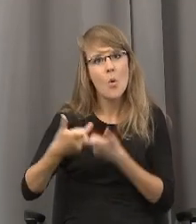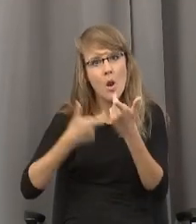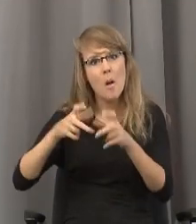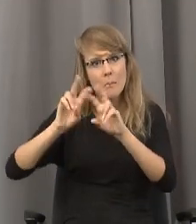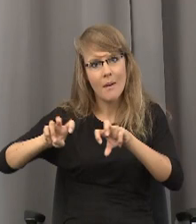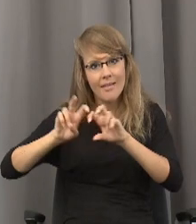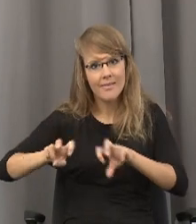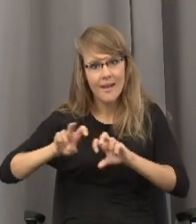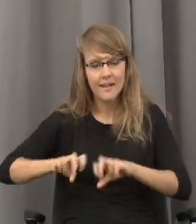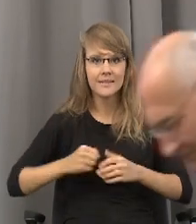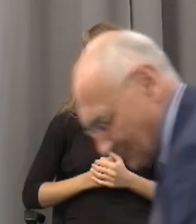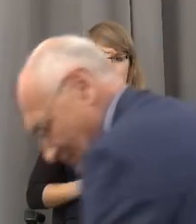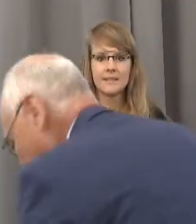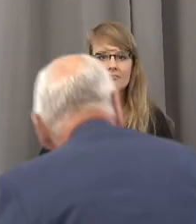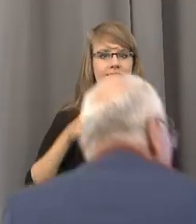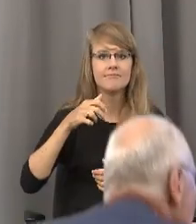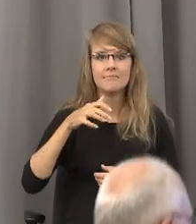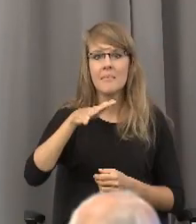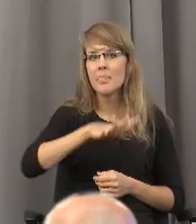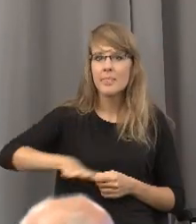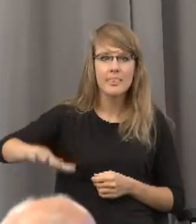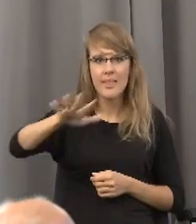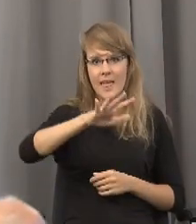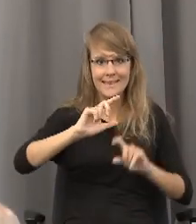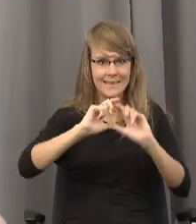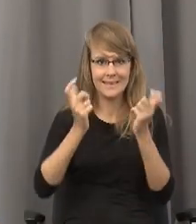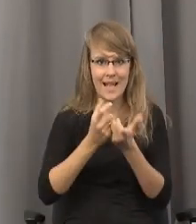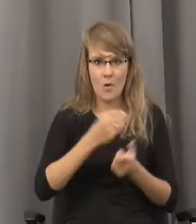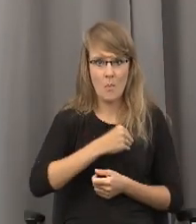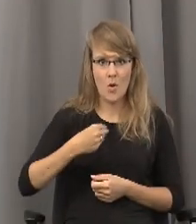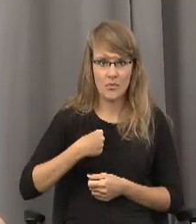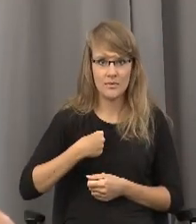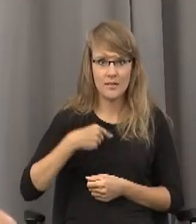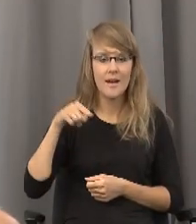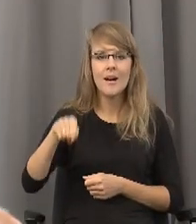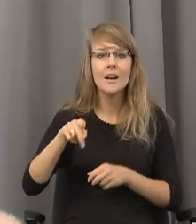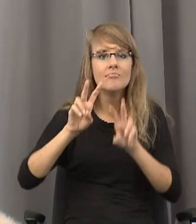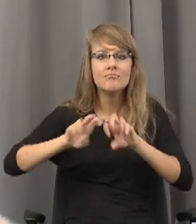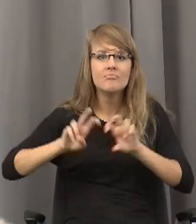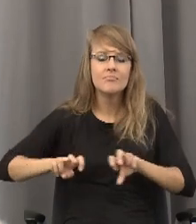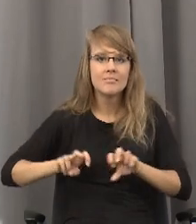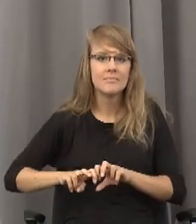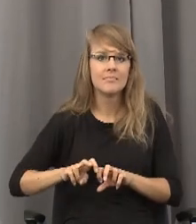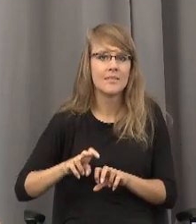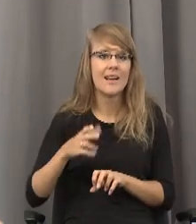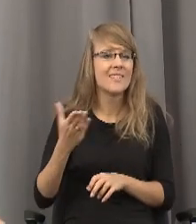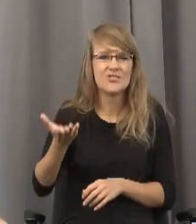badań na terenie całego kraju, badań, których nikt do tej pory w Polsce nie robił